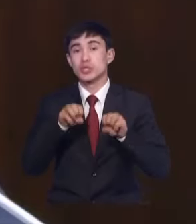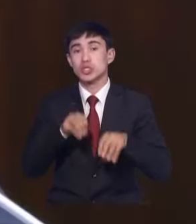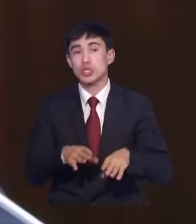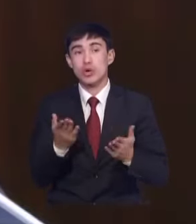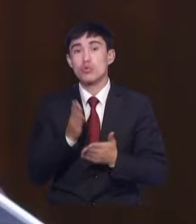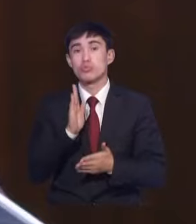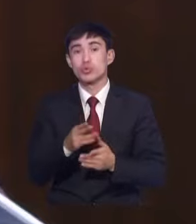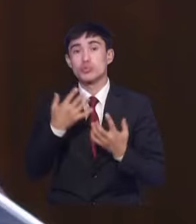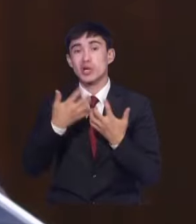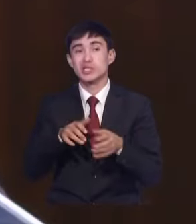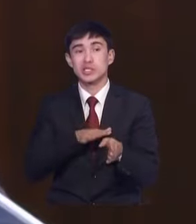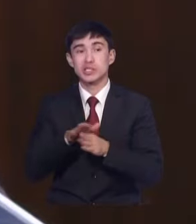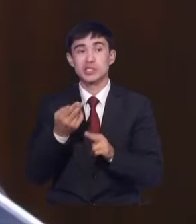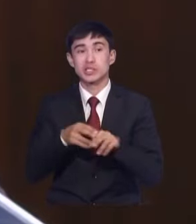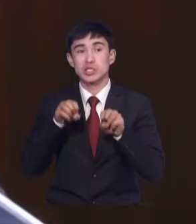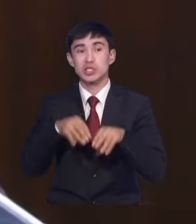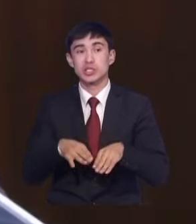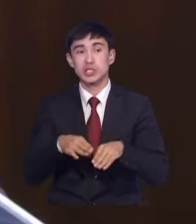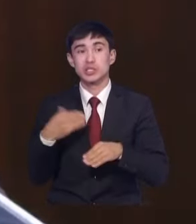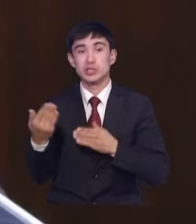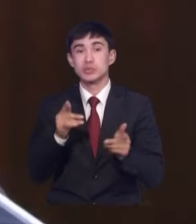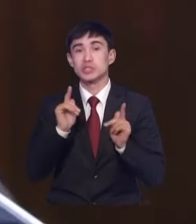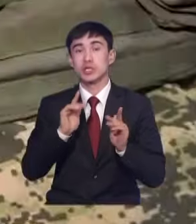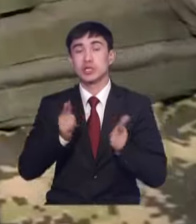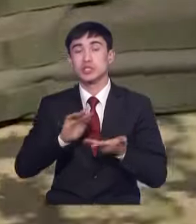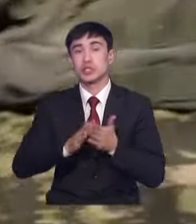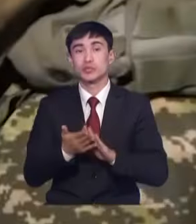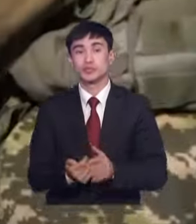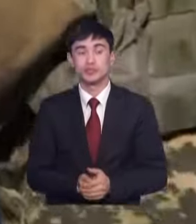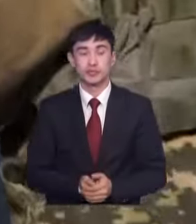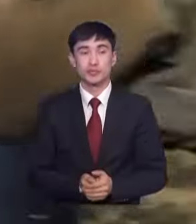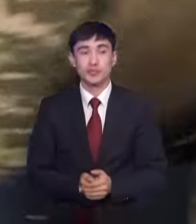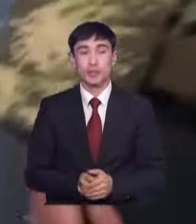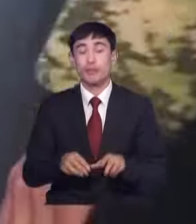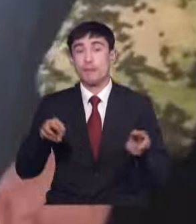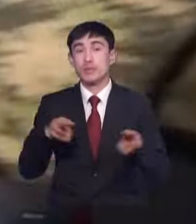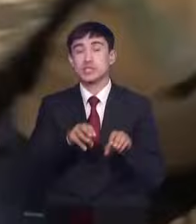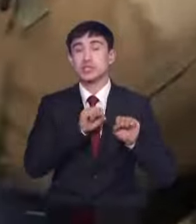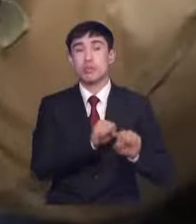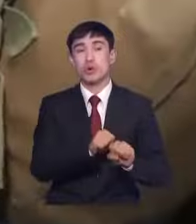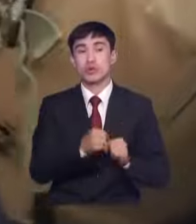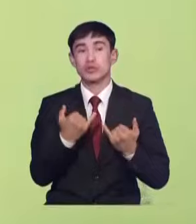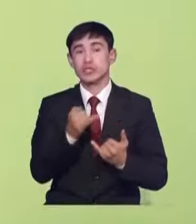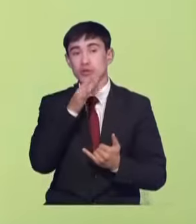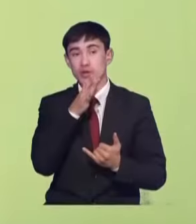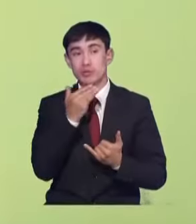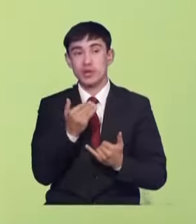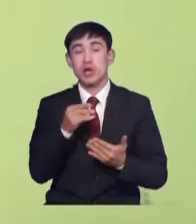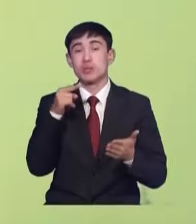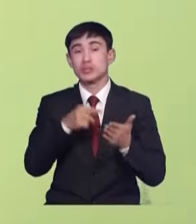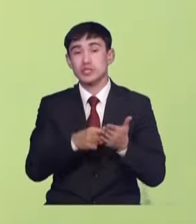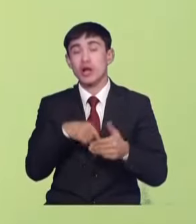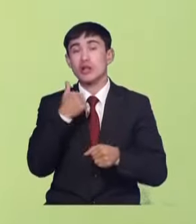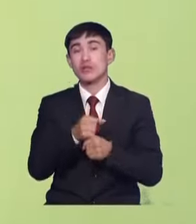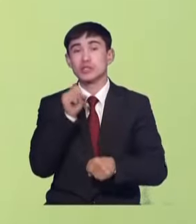И каков будет Механизм реализации данных решений сторонами соглашения по словам представителя Министерства обороны в настоящее время обозначены